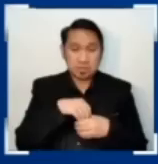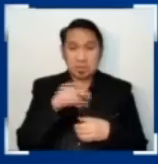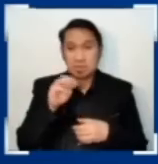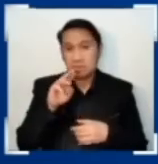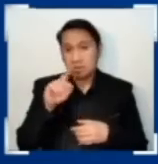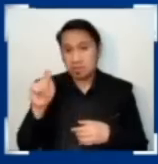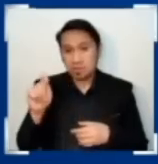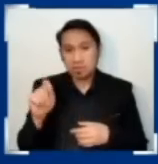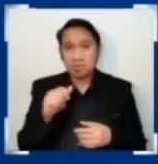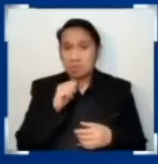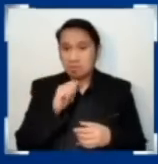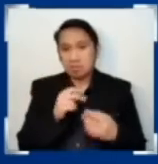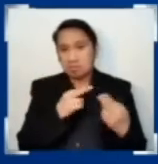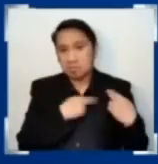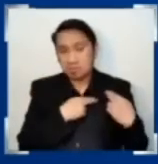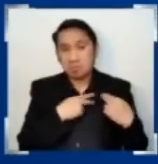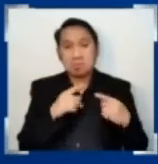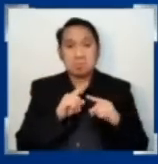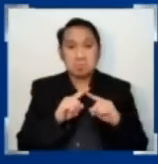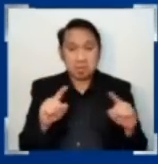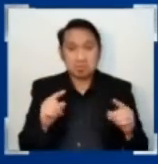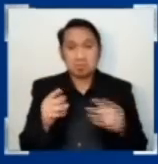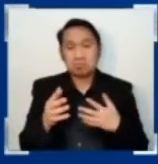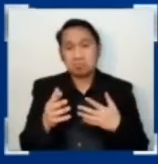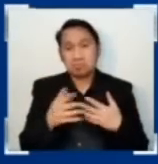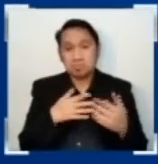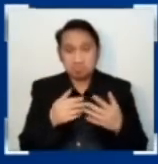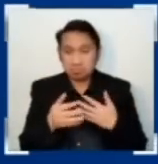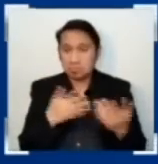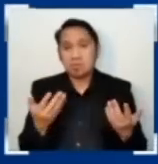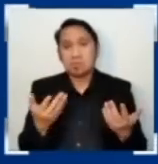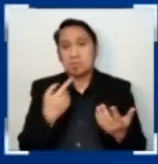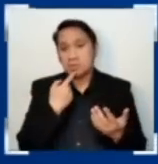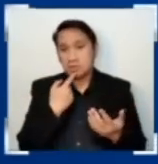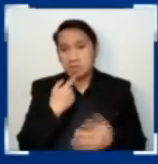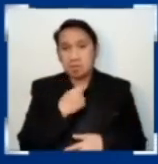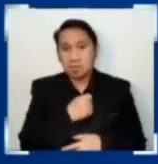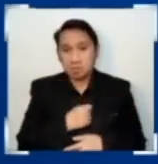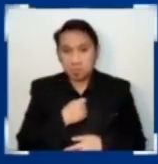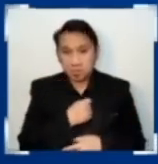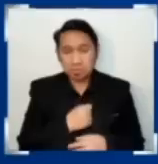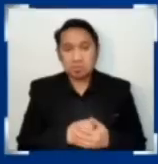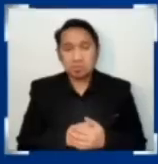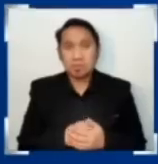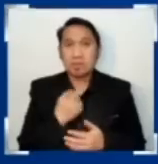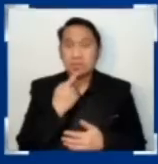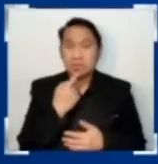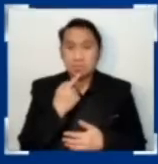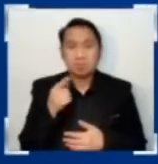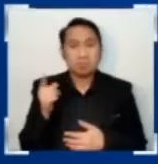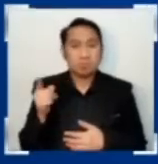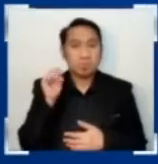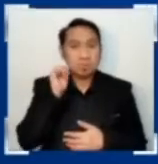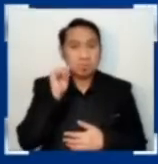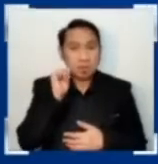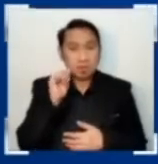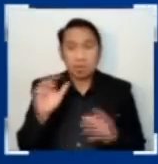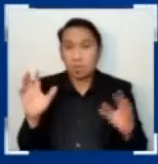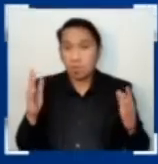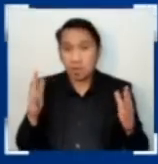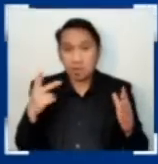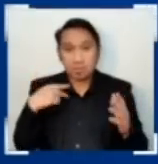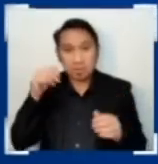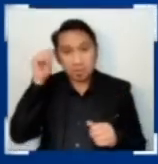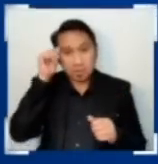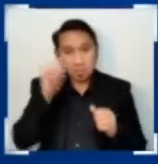pasahero. Gayunman, humingi na raw sila ng paumanhin kay Aliana. Sabi naman ni Aliana, wala raw siyang naalalang sino